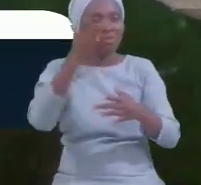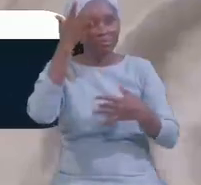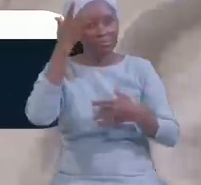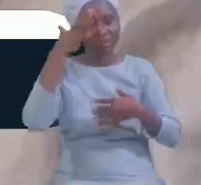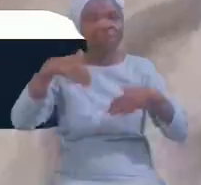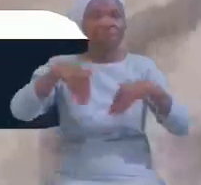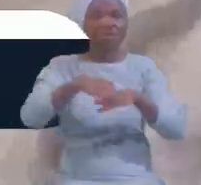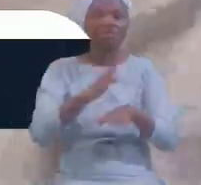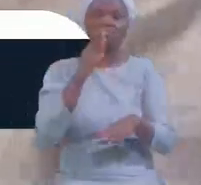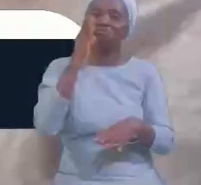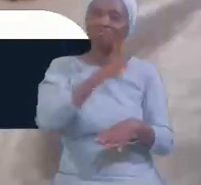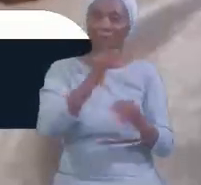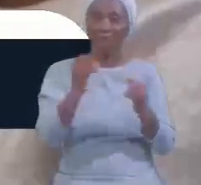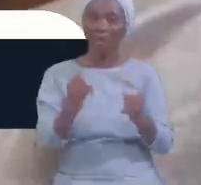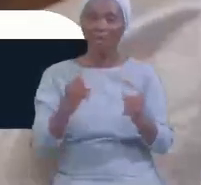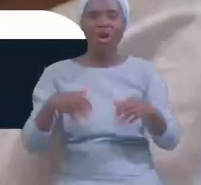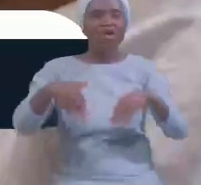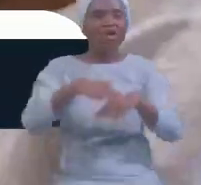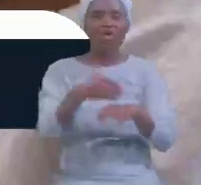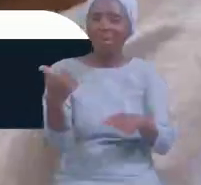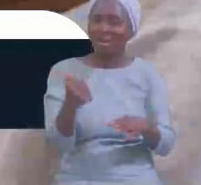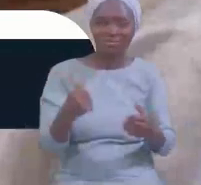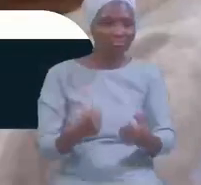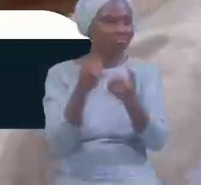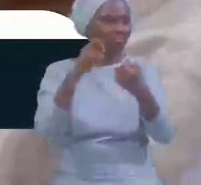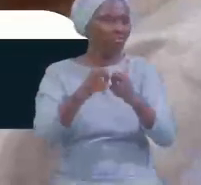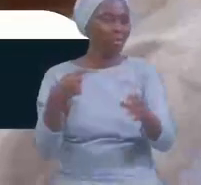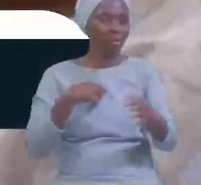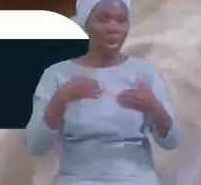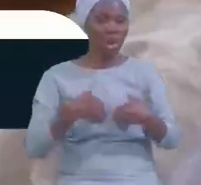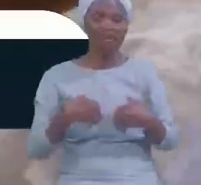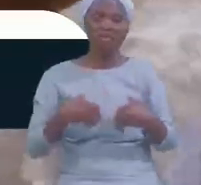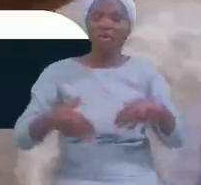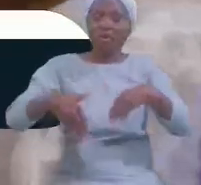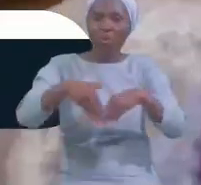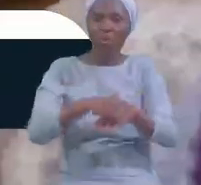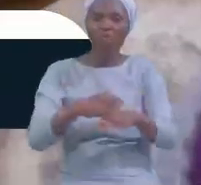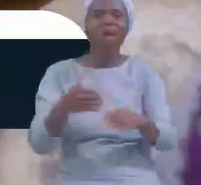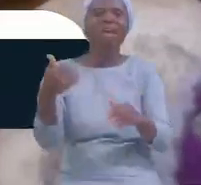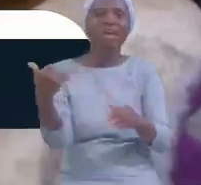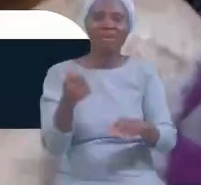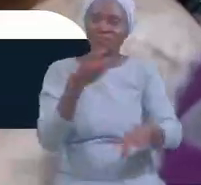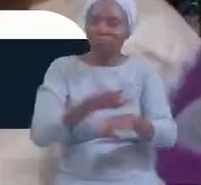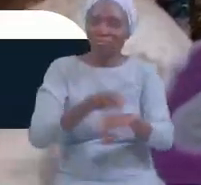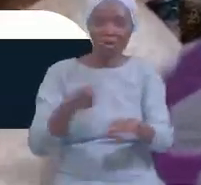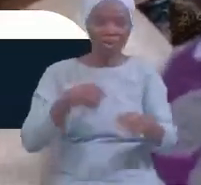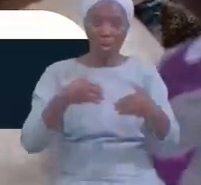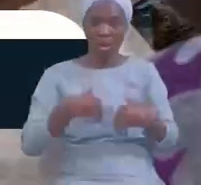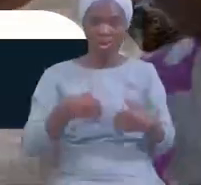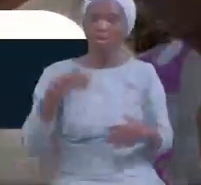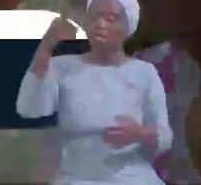les défis que nous avons, sur toutes les difficultés qu'on a. Dieu